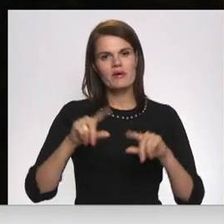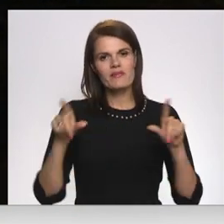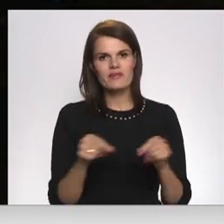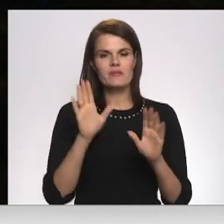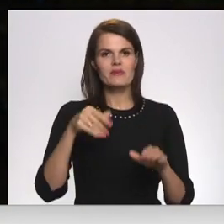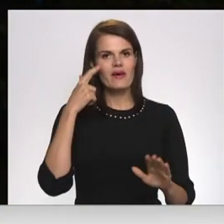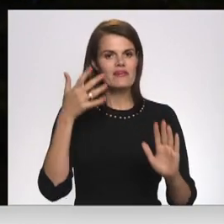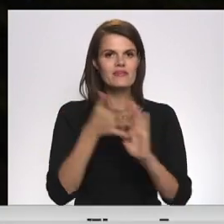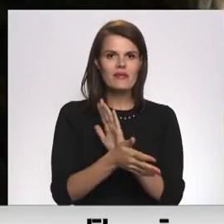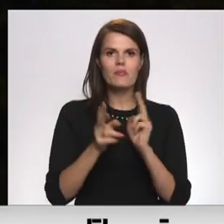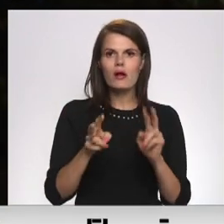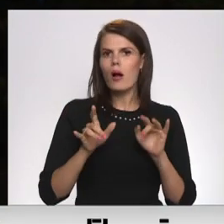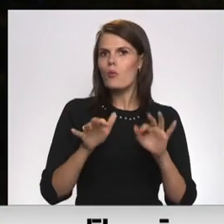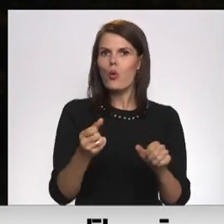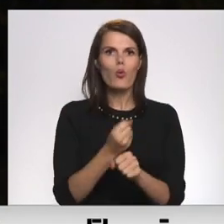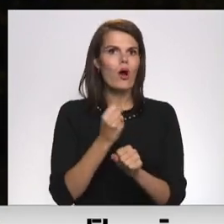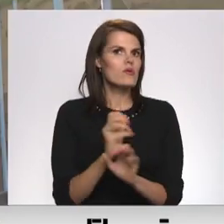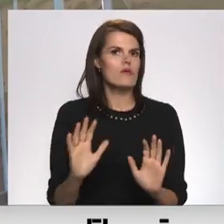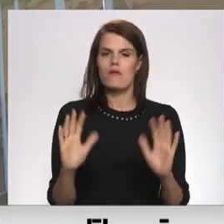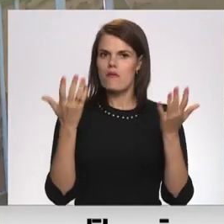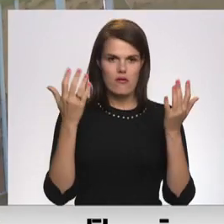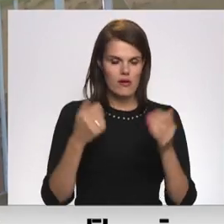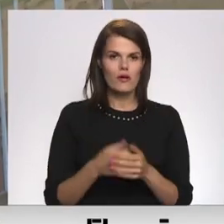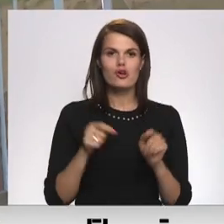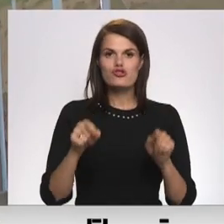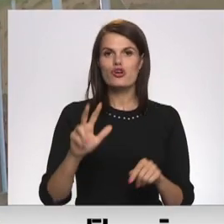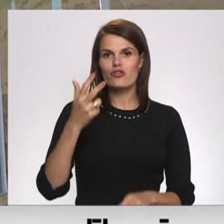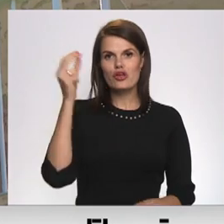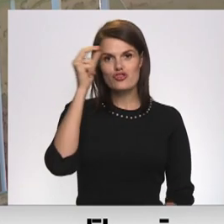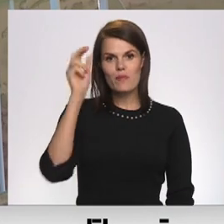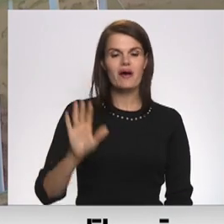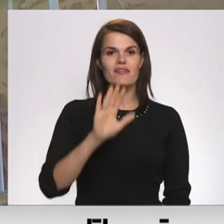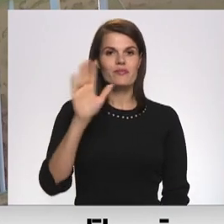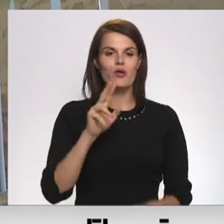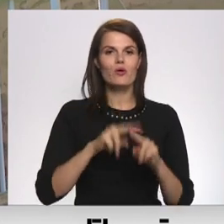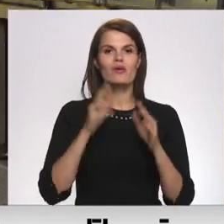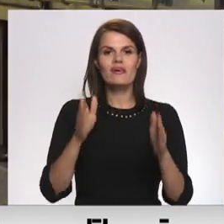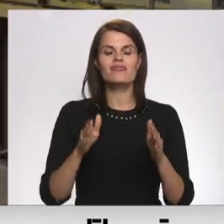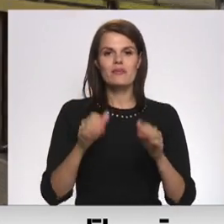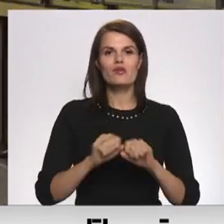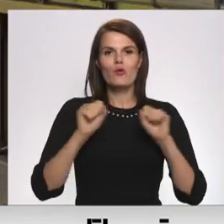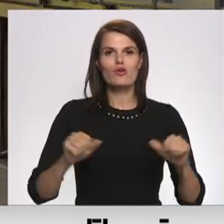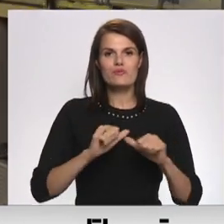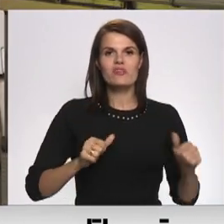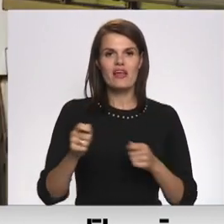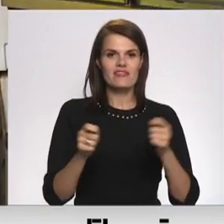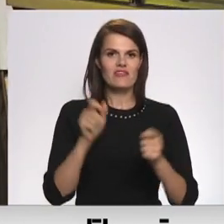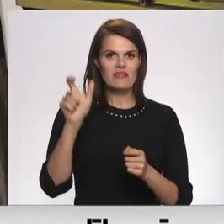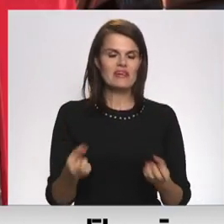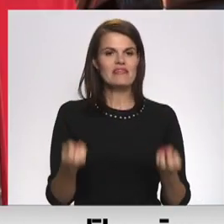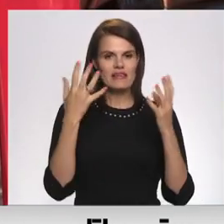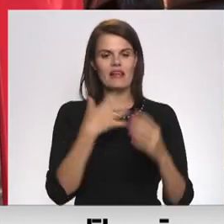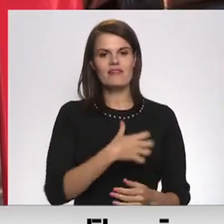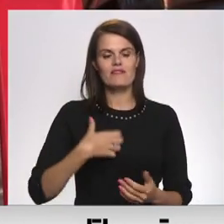izprast, nu var labāk izprast to procesu pašu. Šī ir trešā mācība diena un slimnīcas drošības dienesta vadītājiem jau skaidrs, ka